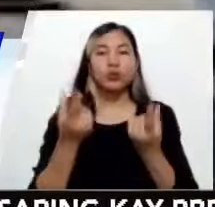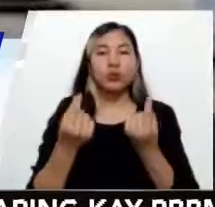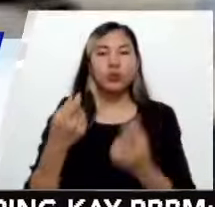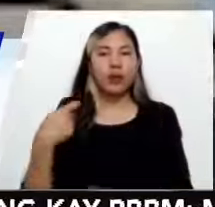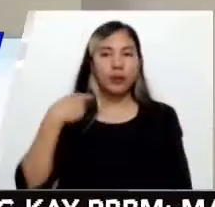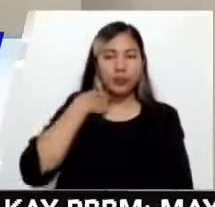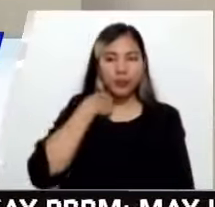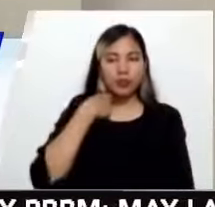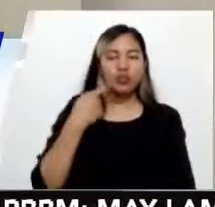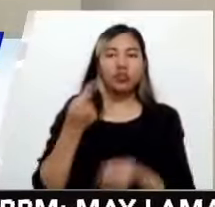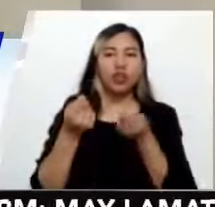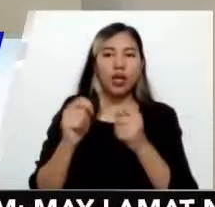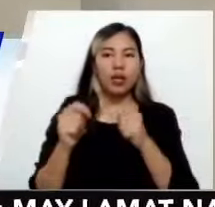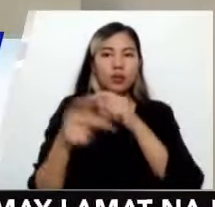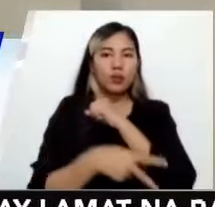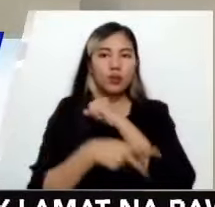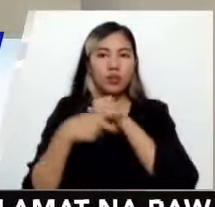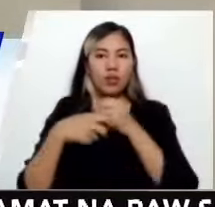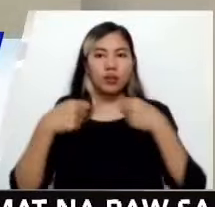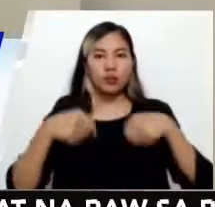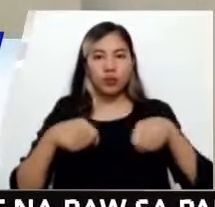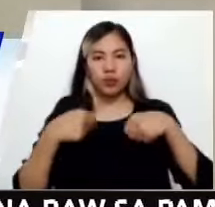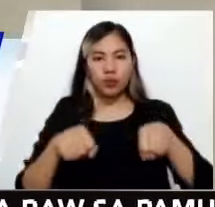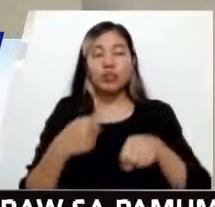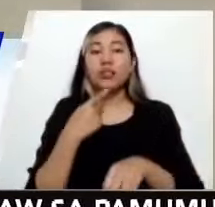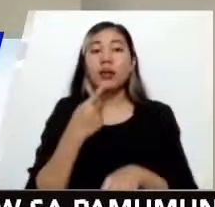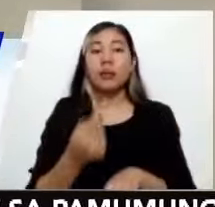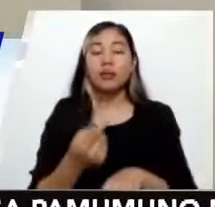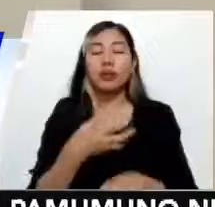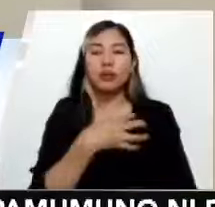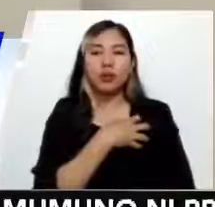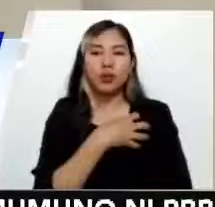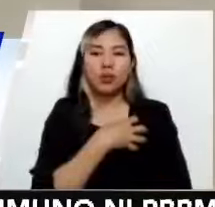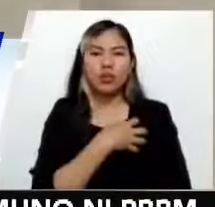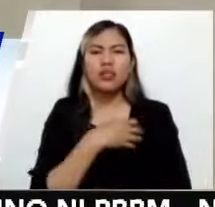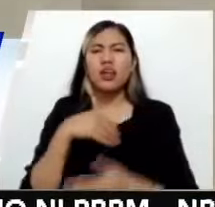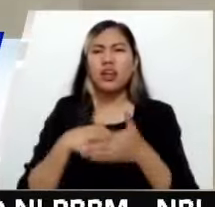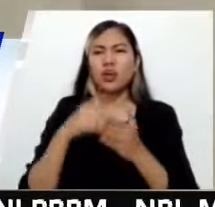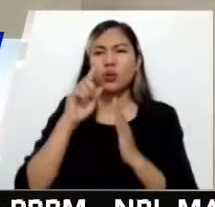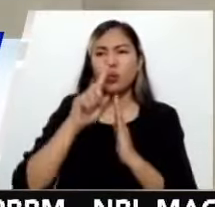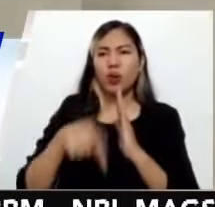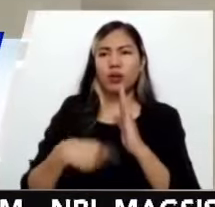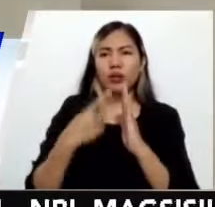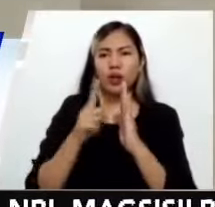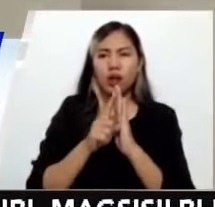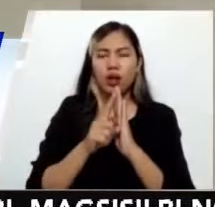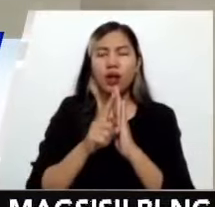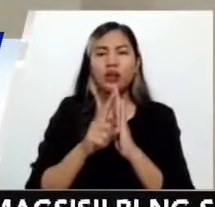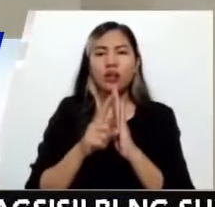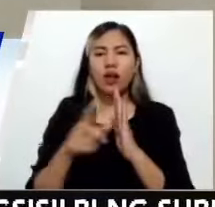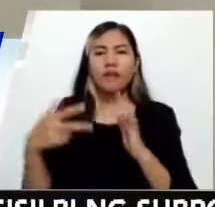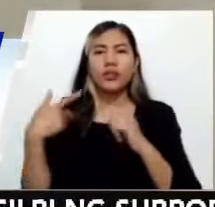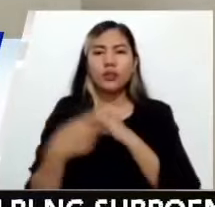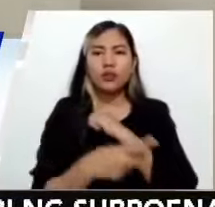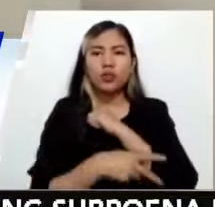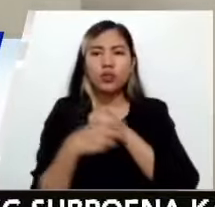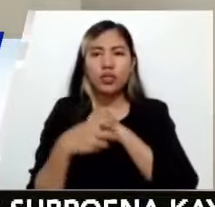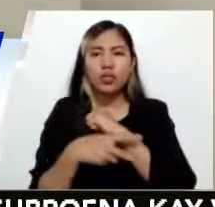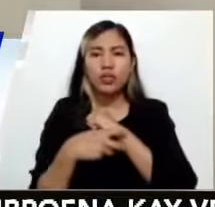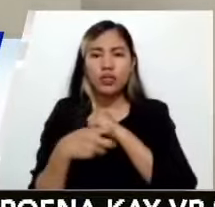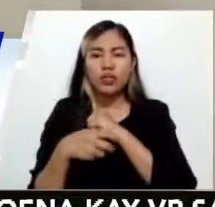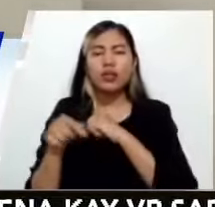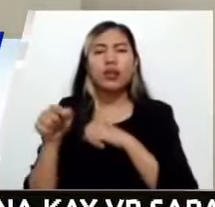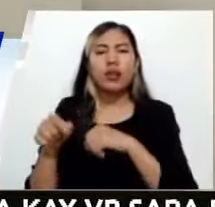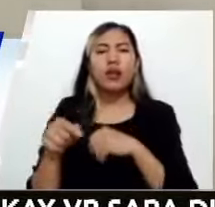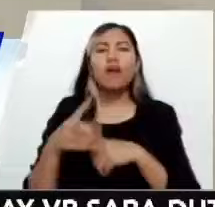kanilang motor. Ayon sa pulisya, sa loob lang ng isang oras, nakapambiktima ang suspect na si alias Angel ng apat na beses